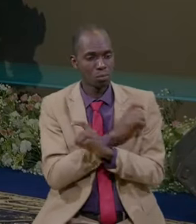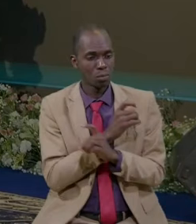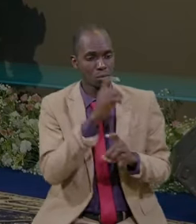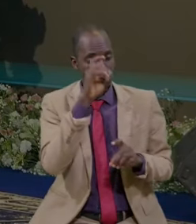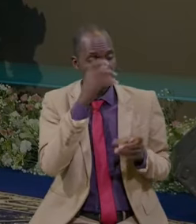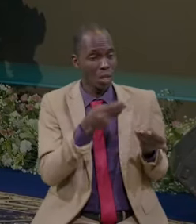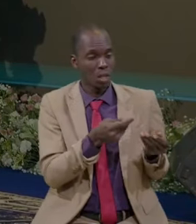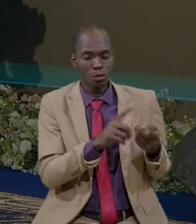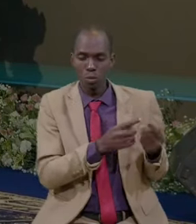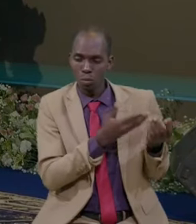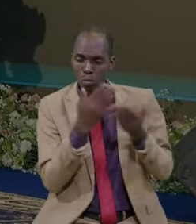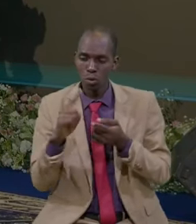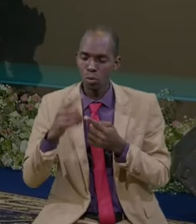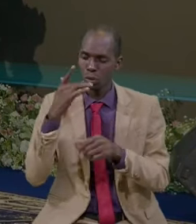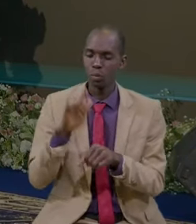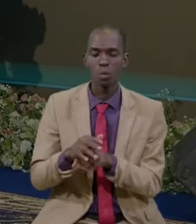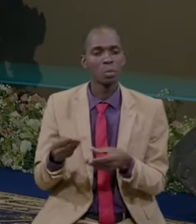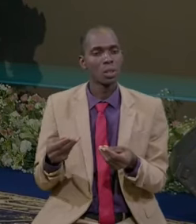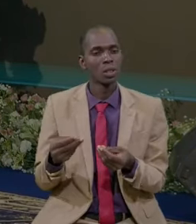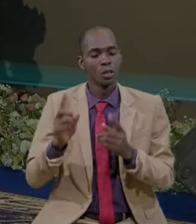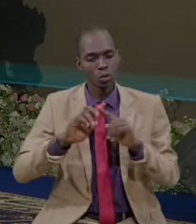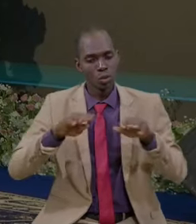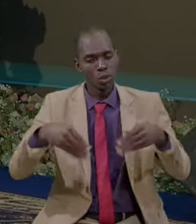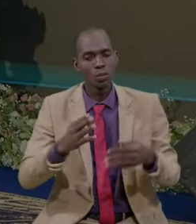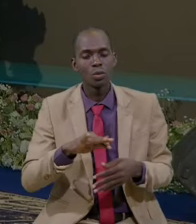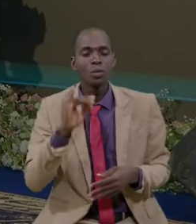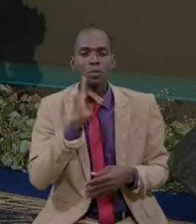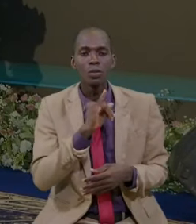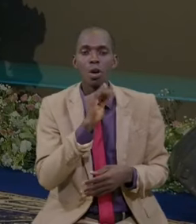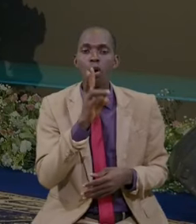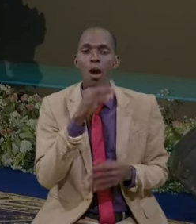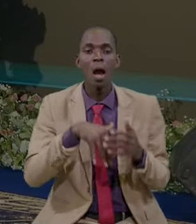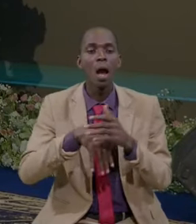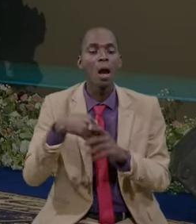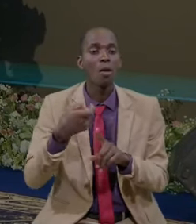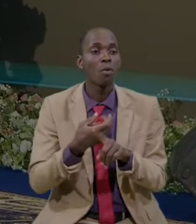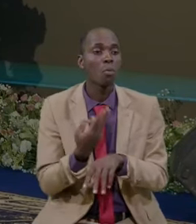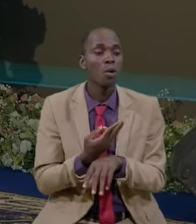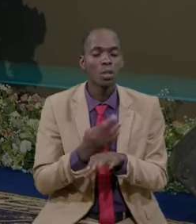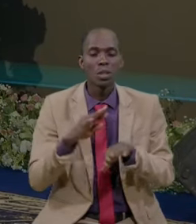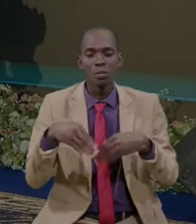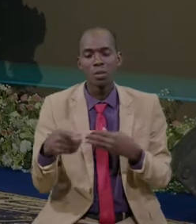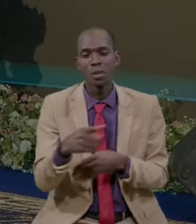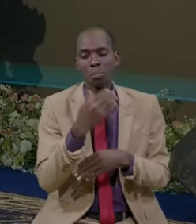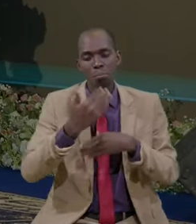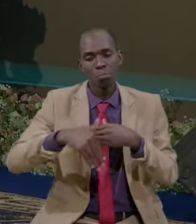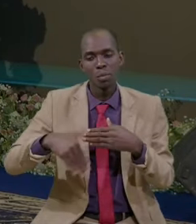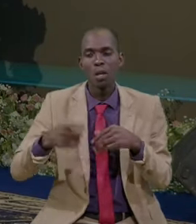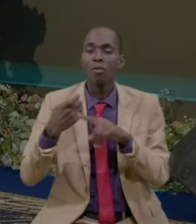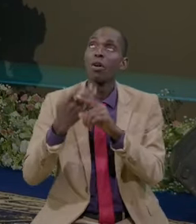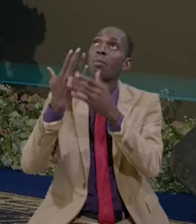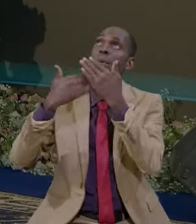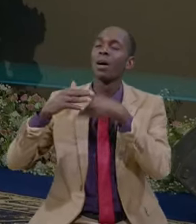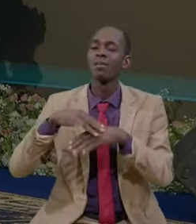dans leur l'eau du rocher, dans leur la manne du ciel. Ça, ce n'est pas l'onction du Nouveau Testament. Dans le Nouveau